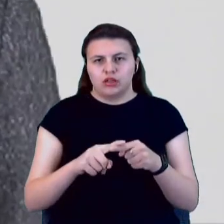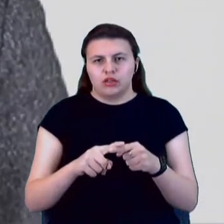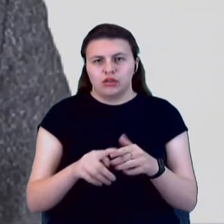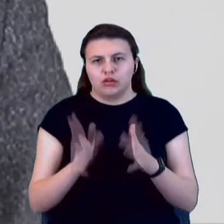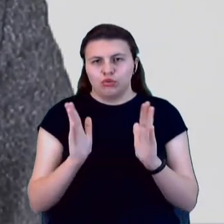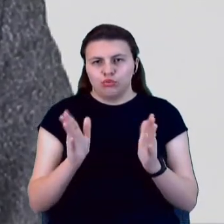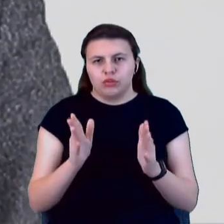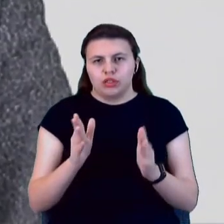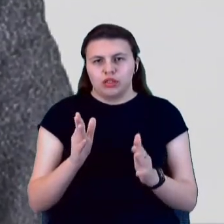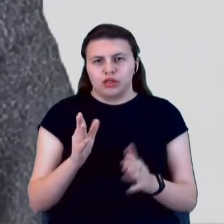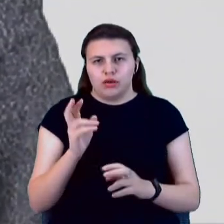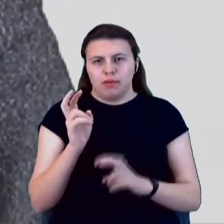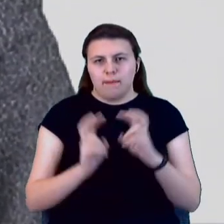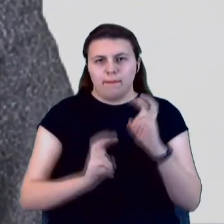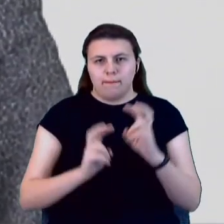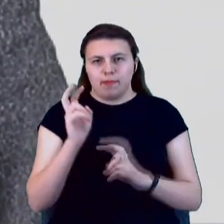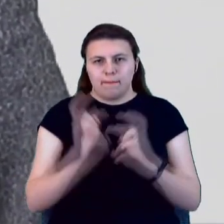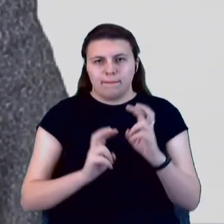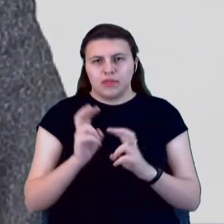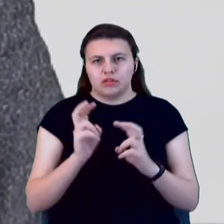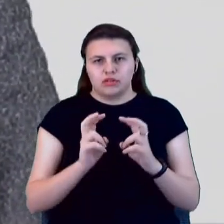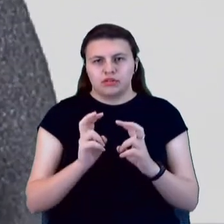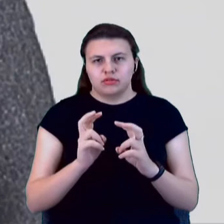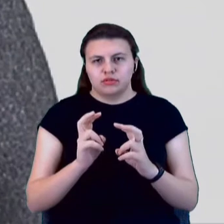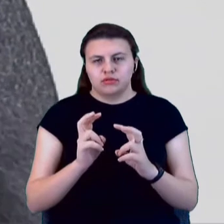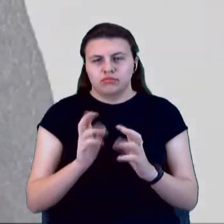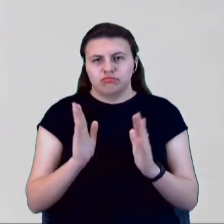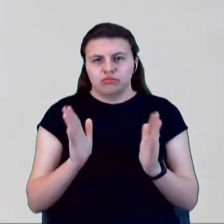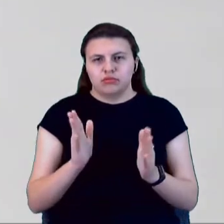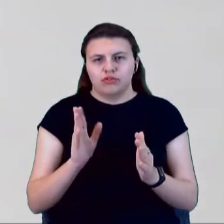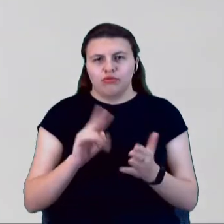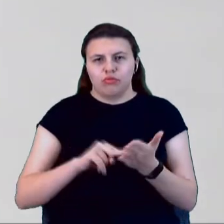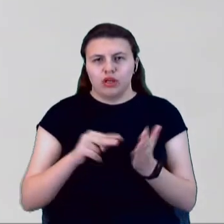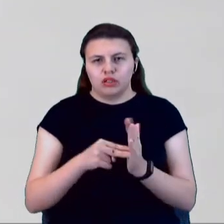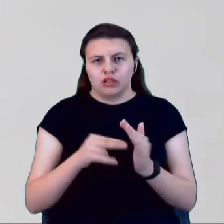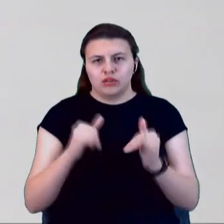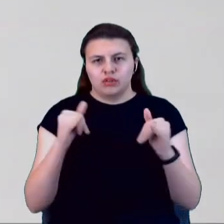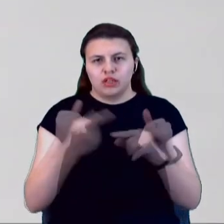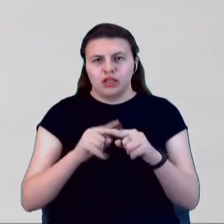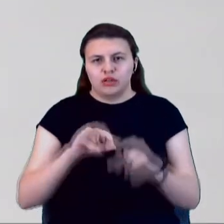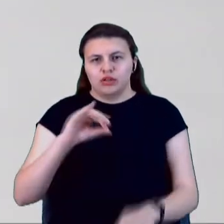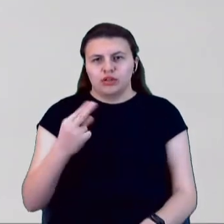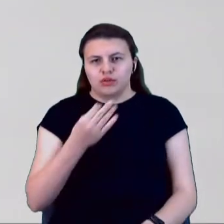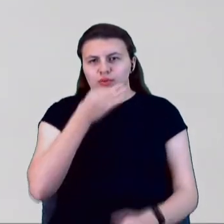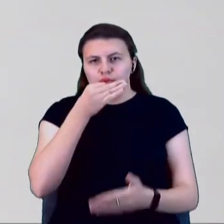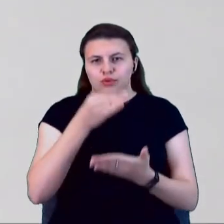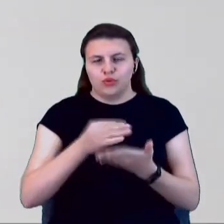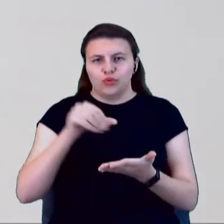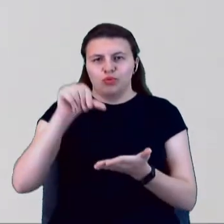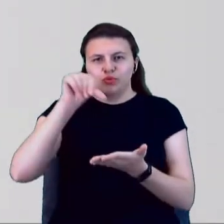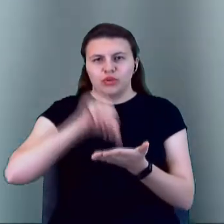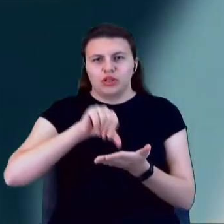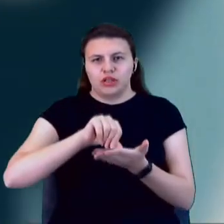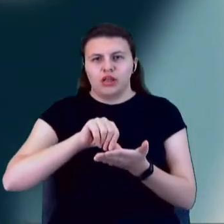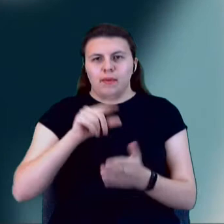промышленные гиганты. Конечно же, в планах развивать вот эту социальную ответственность и у представителей малого и среднего